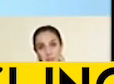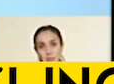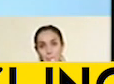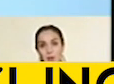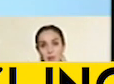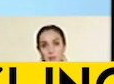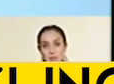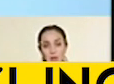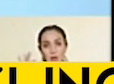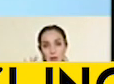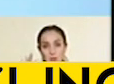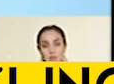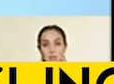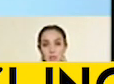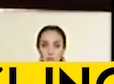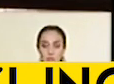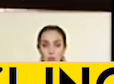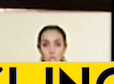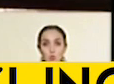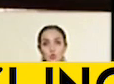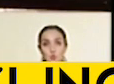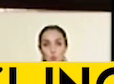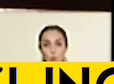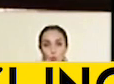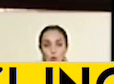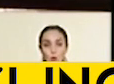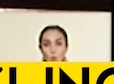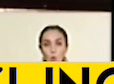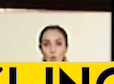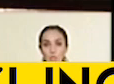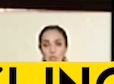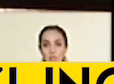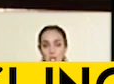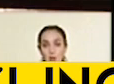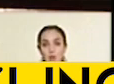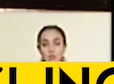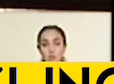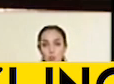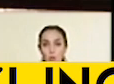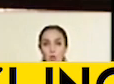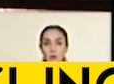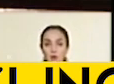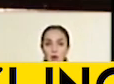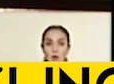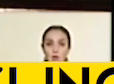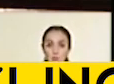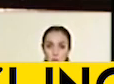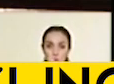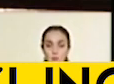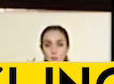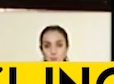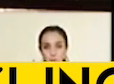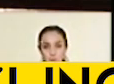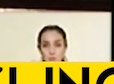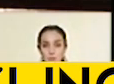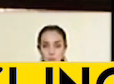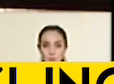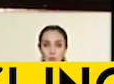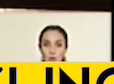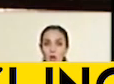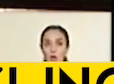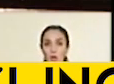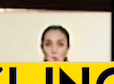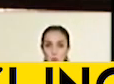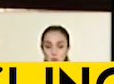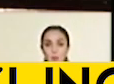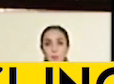haqida gaplashib o'tgan edik. Va ushbu polislarning ijtimoiy hayoti va ularning